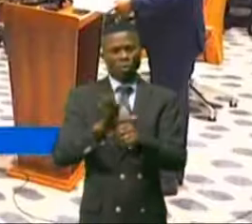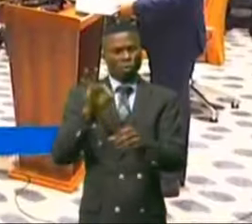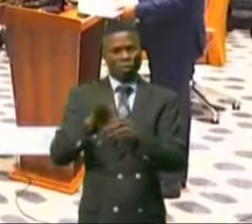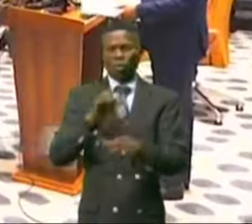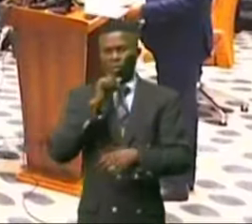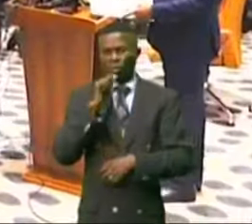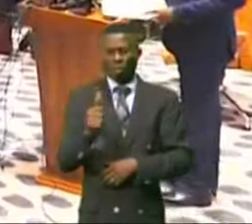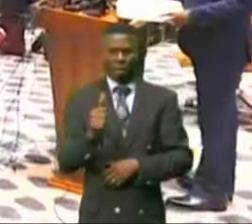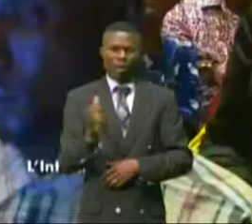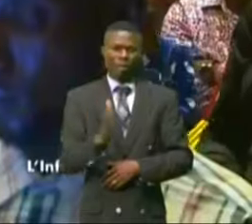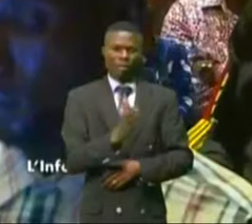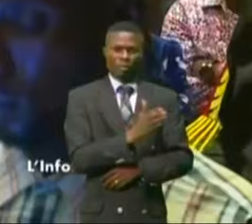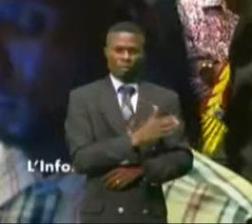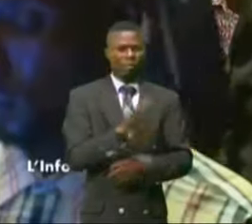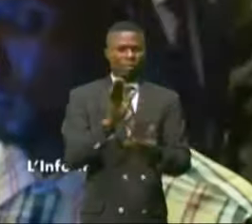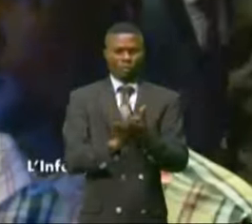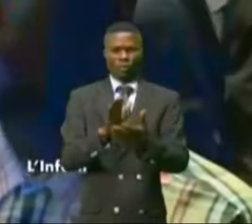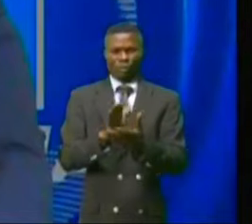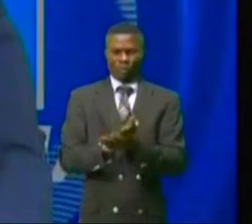absolue.